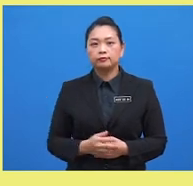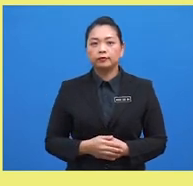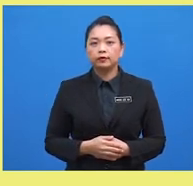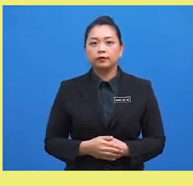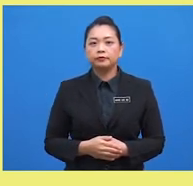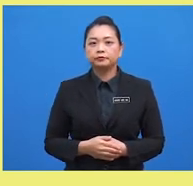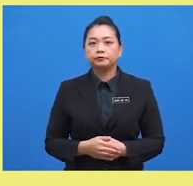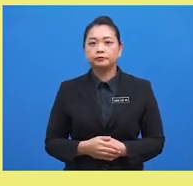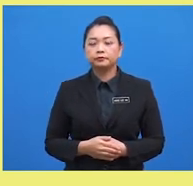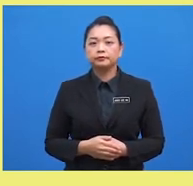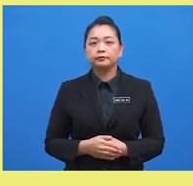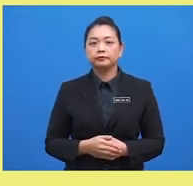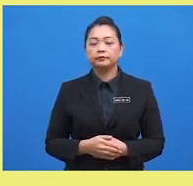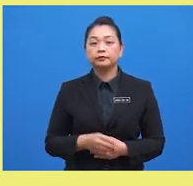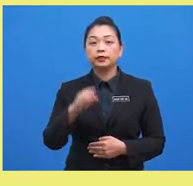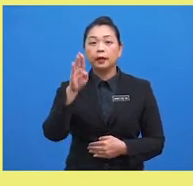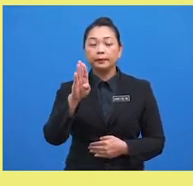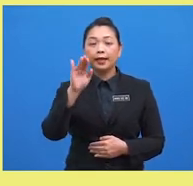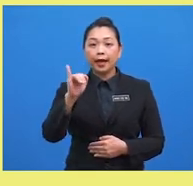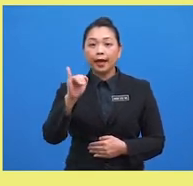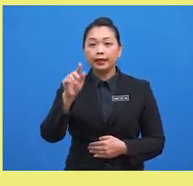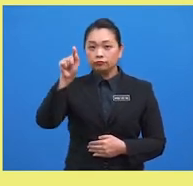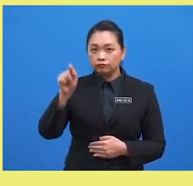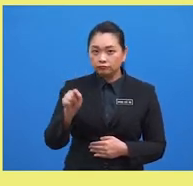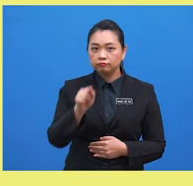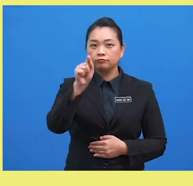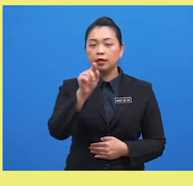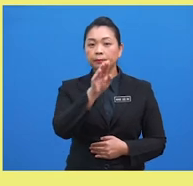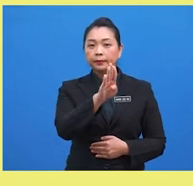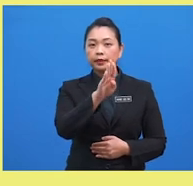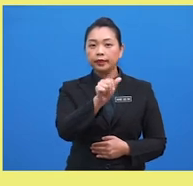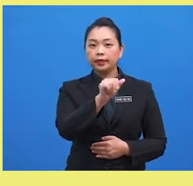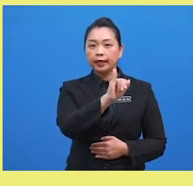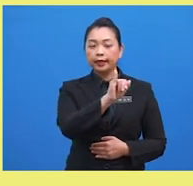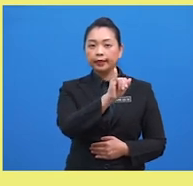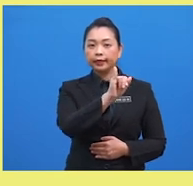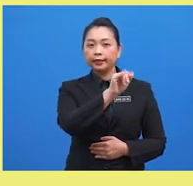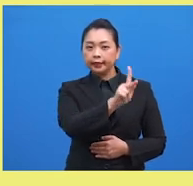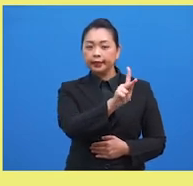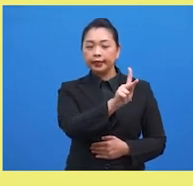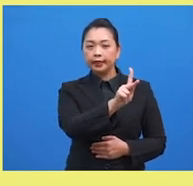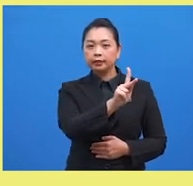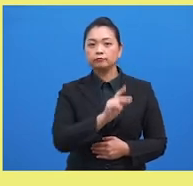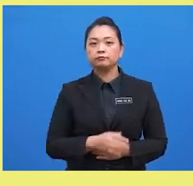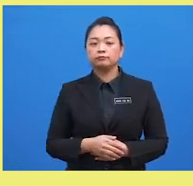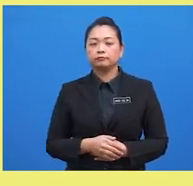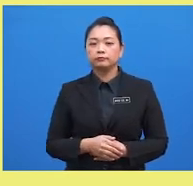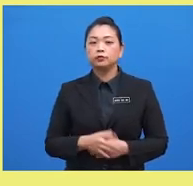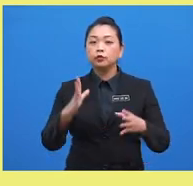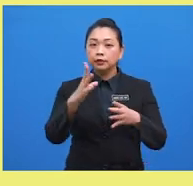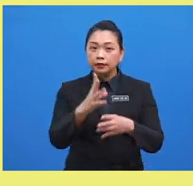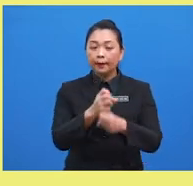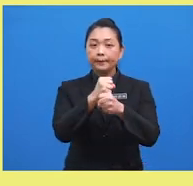B, I ke satuan B, A, I, K